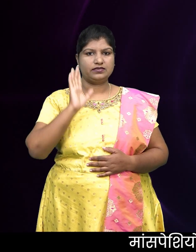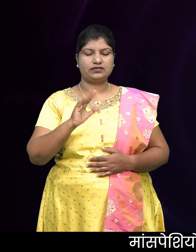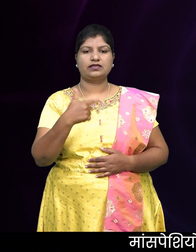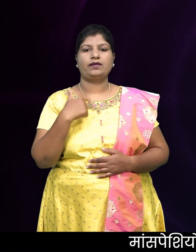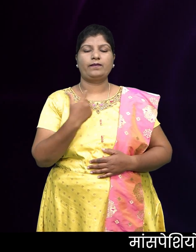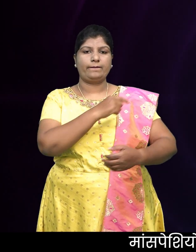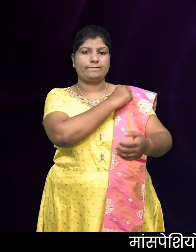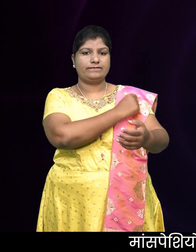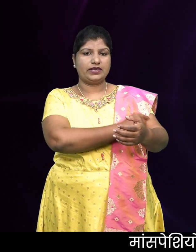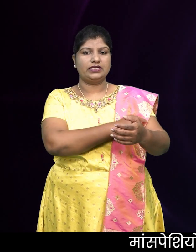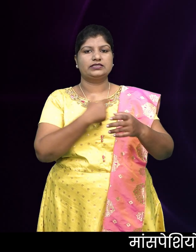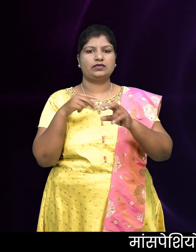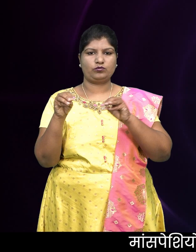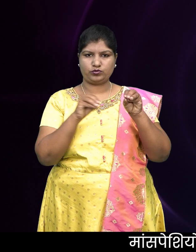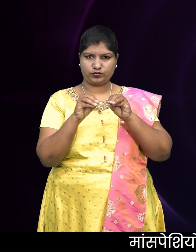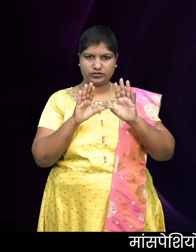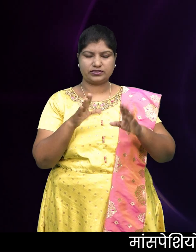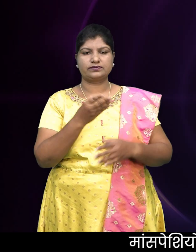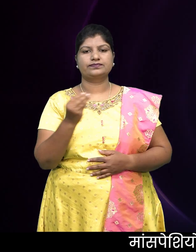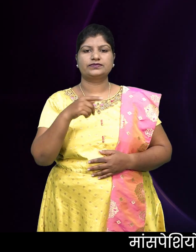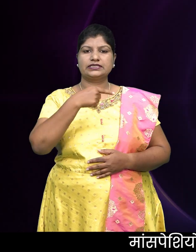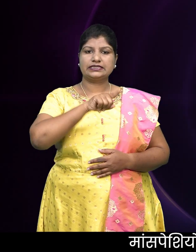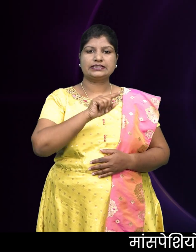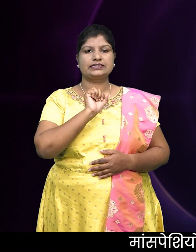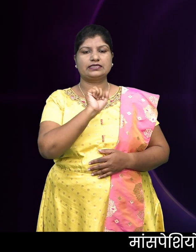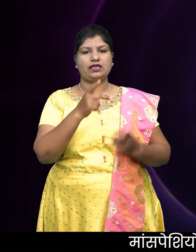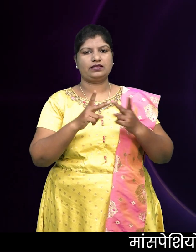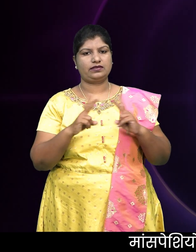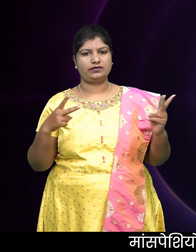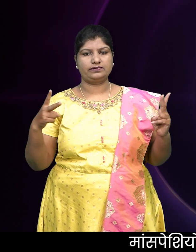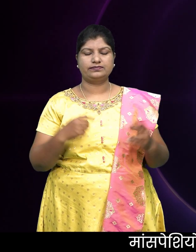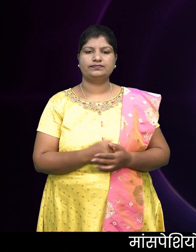मांसपेशियों की गति और उसके प्रकारों को समझें।